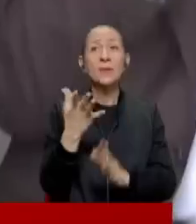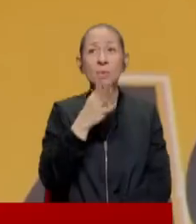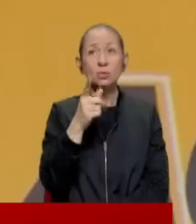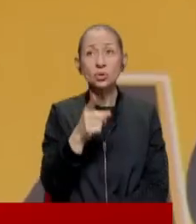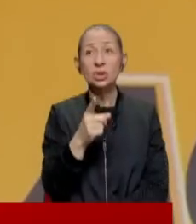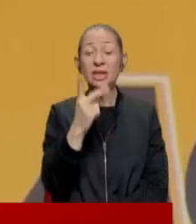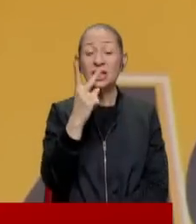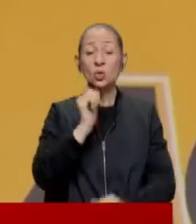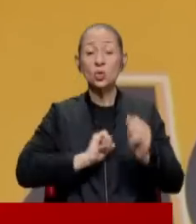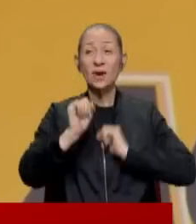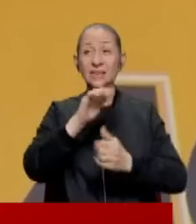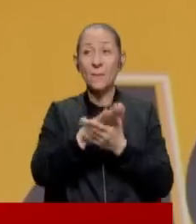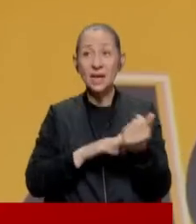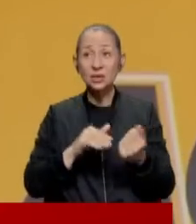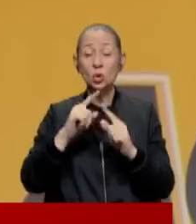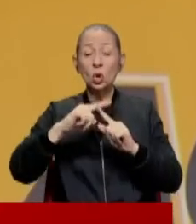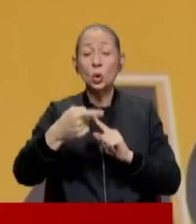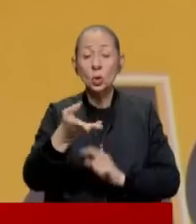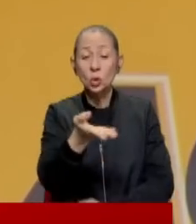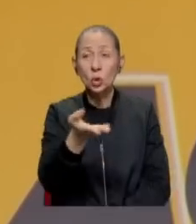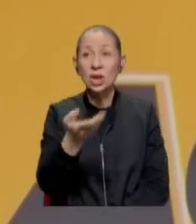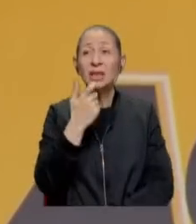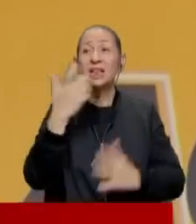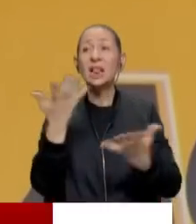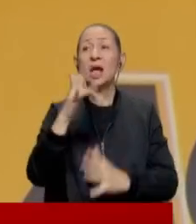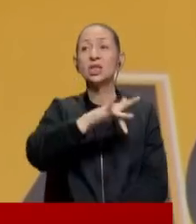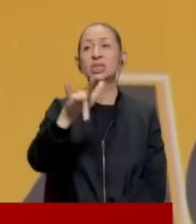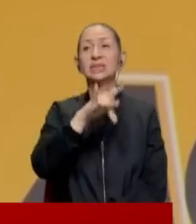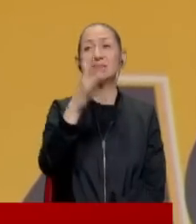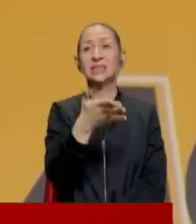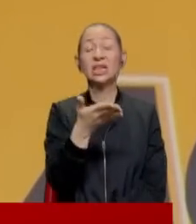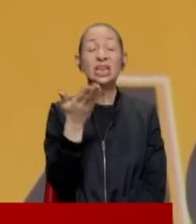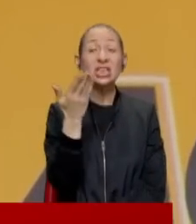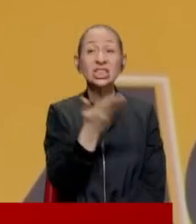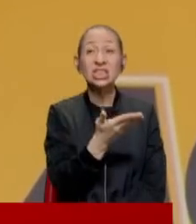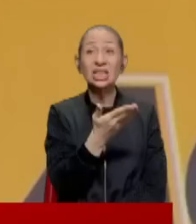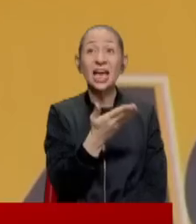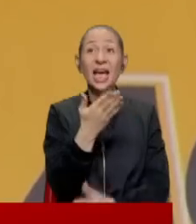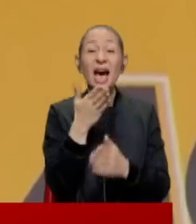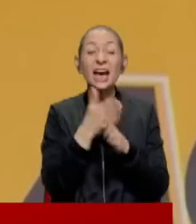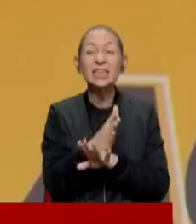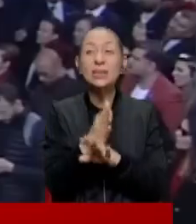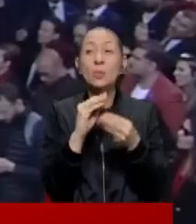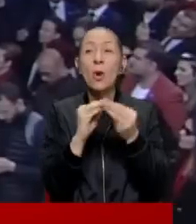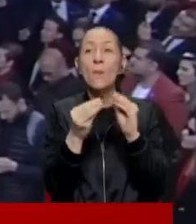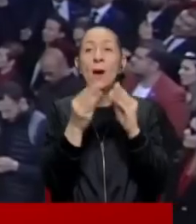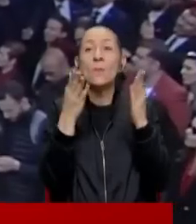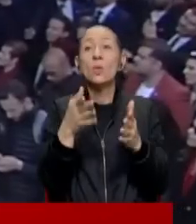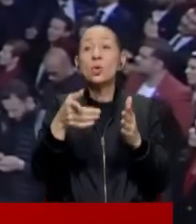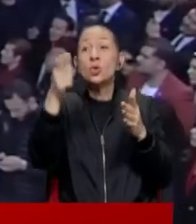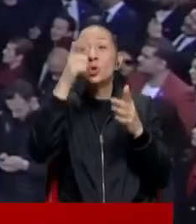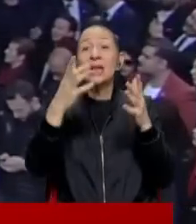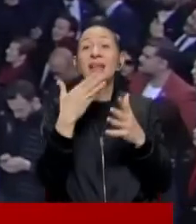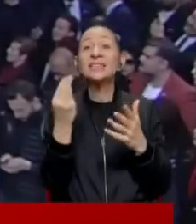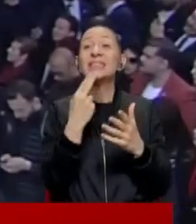musunuz iki üniversite mezunu torunu yıllardır işsiz işte ısıl derdimiz bu bu ülkenin